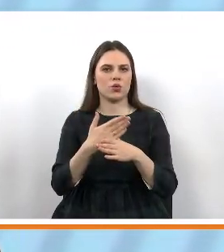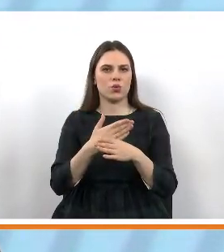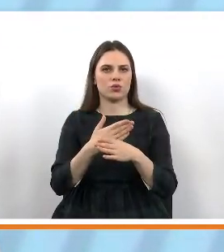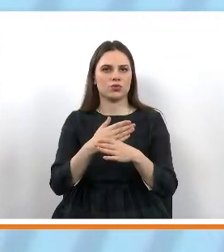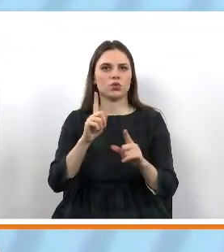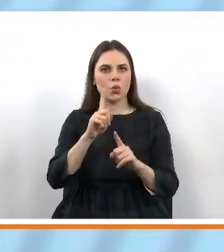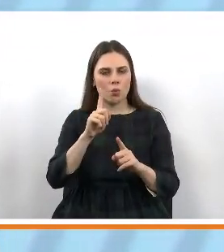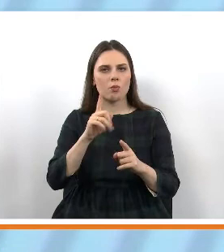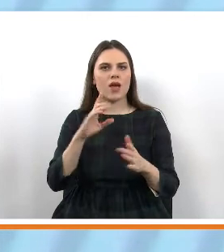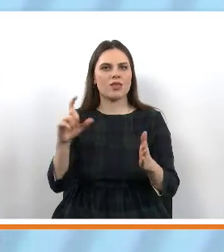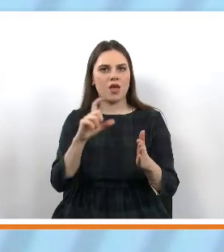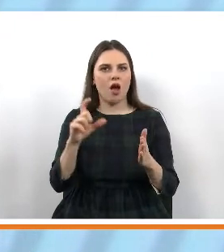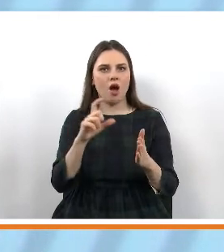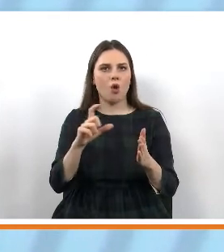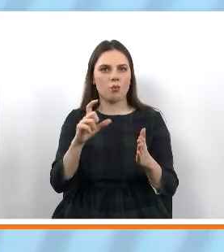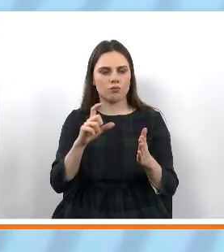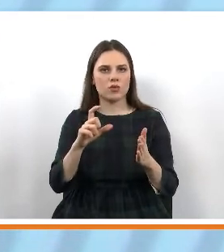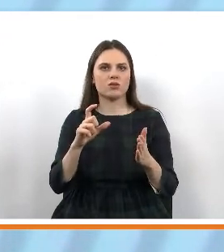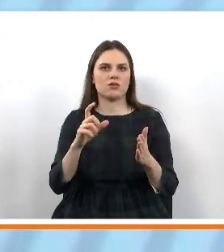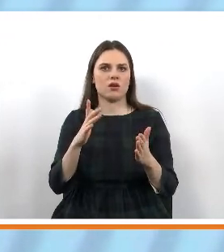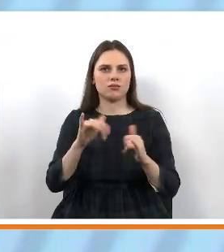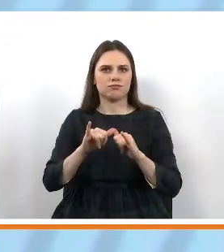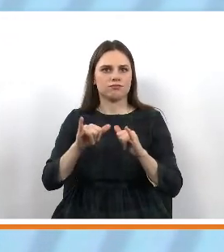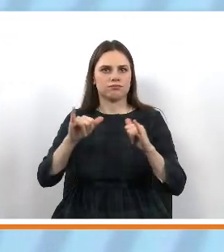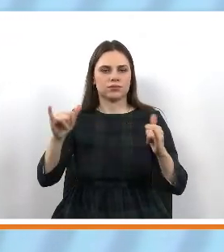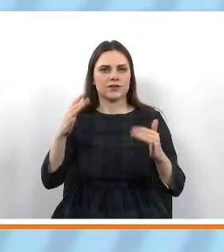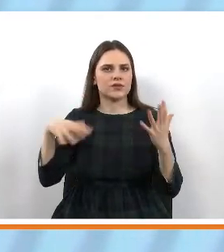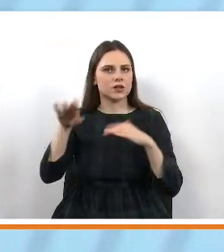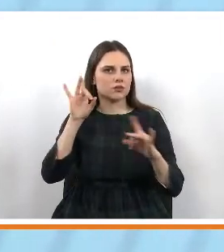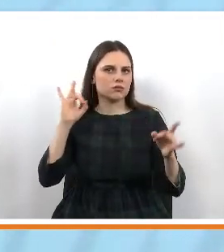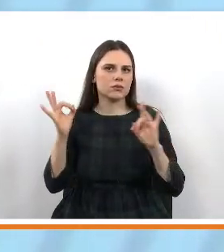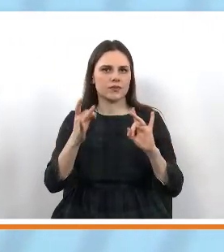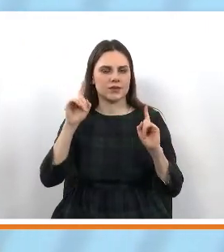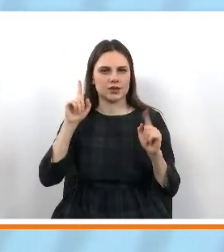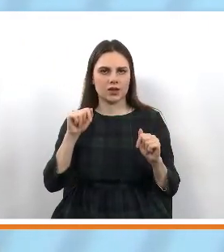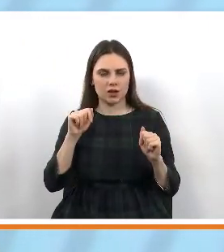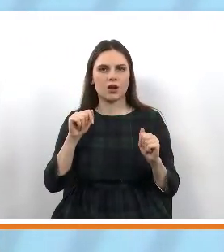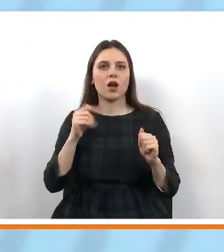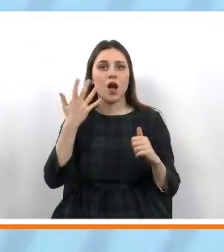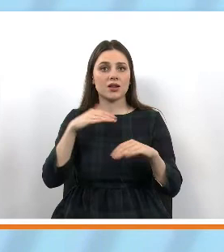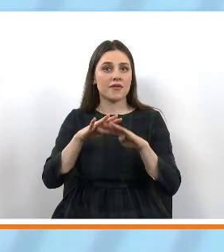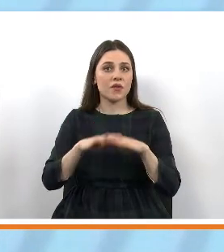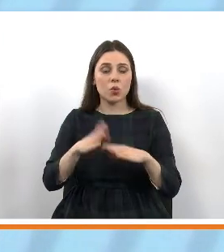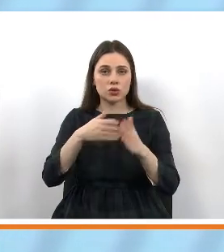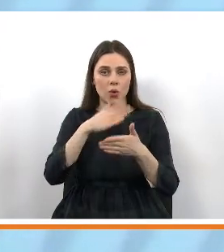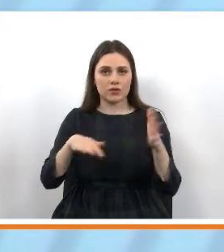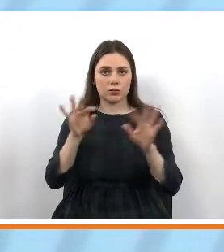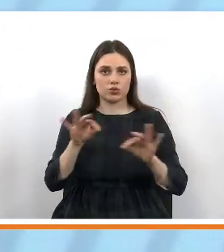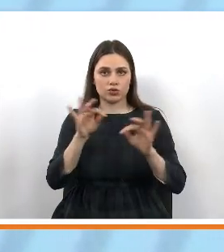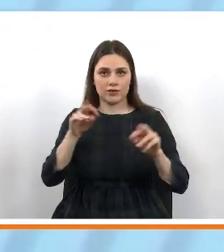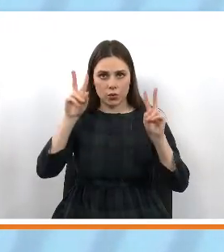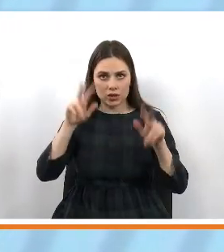придания веса эндаументам и снятия подозрений, рассказывать на большие массы людей? Когда о таких фондах совсем ничего не слышат